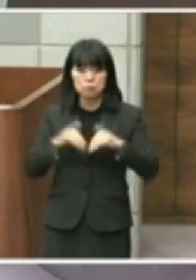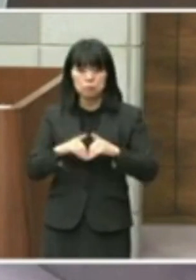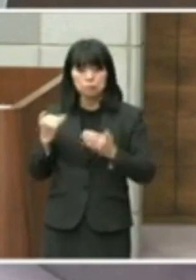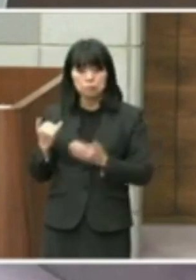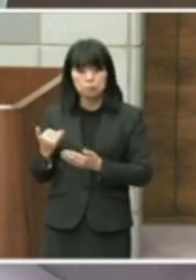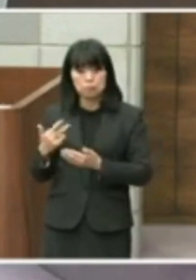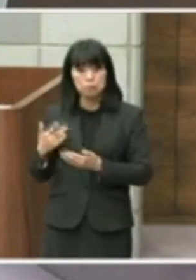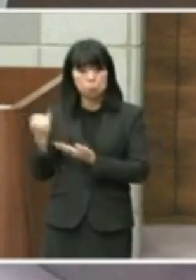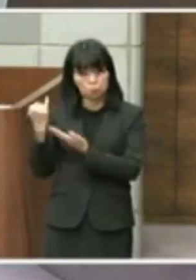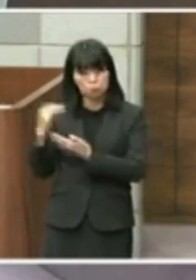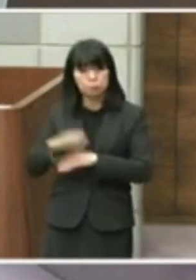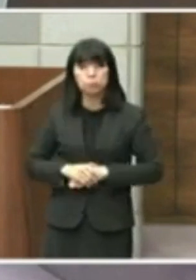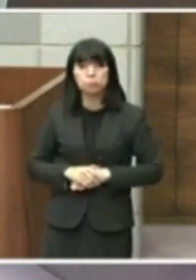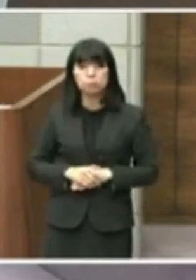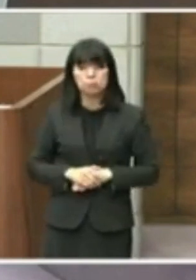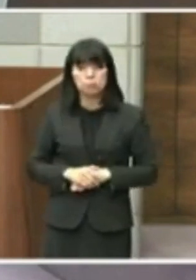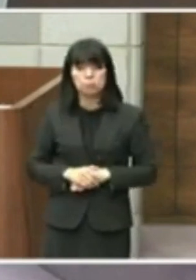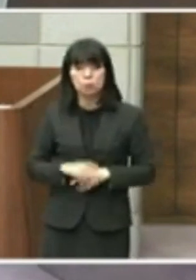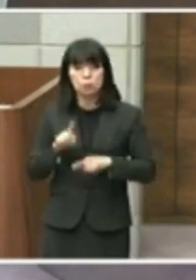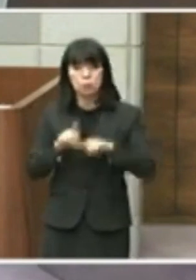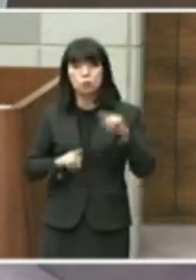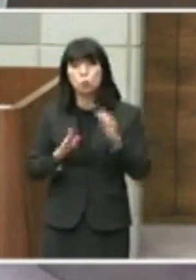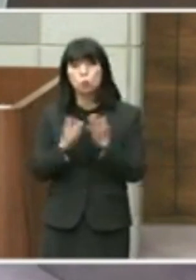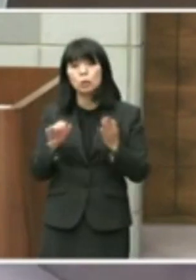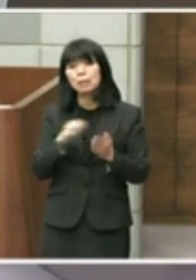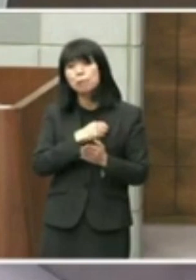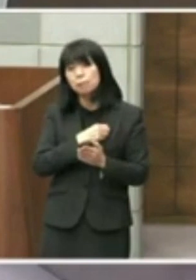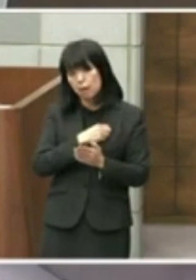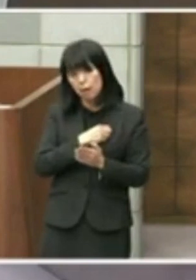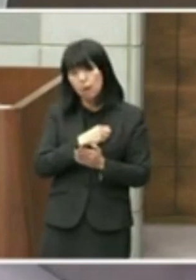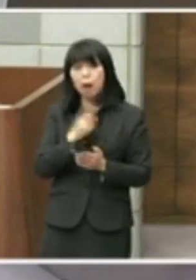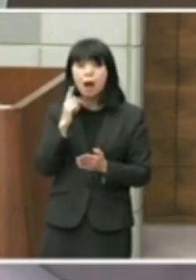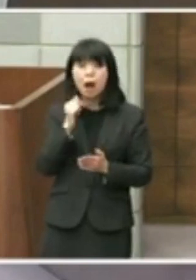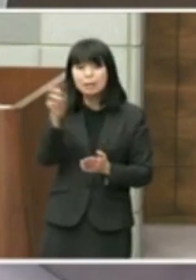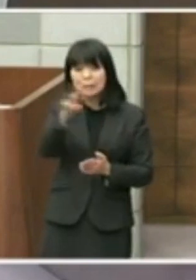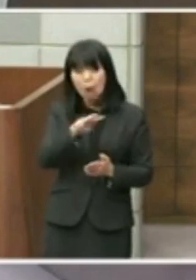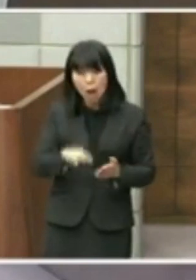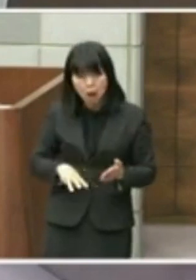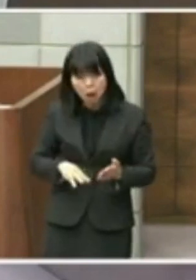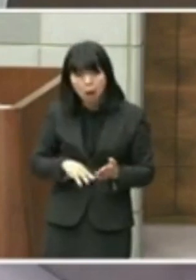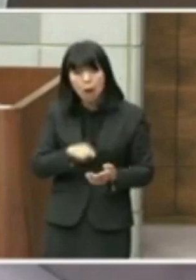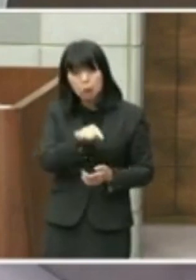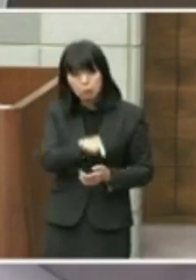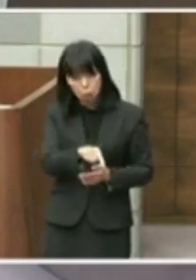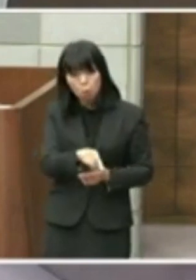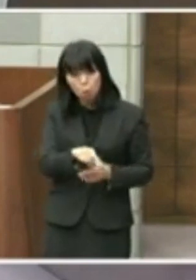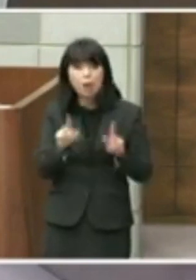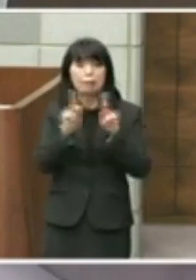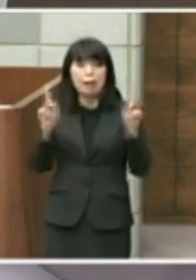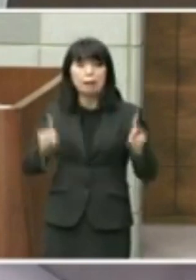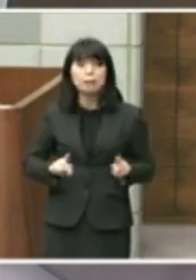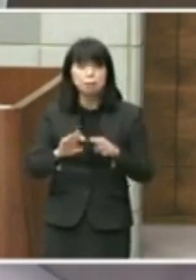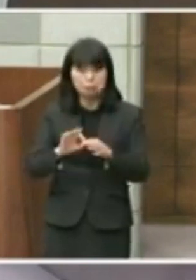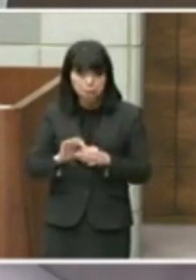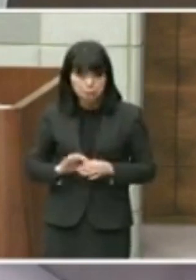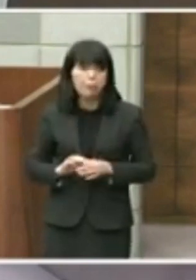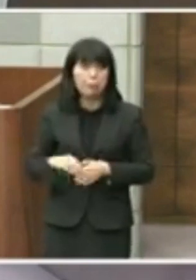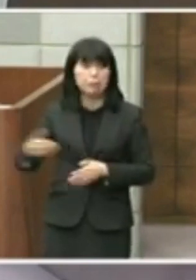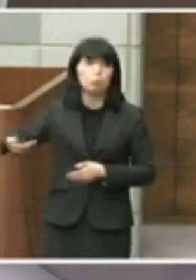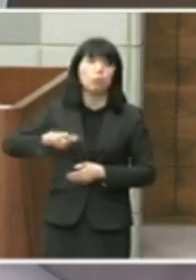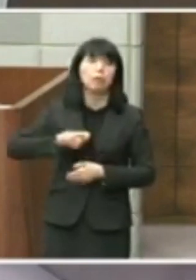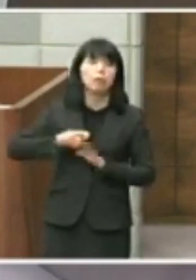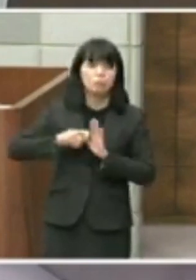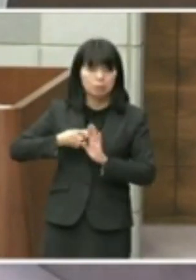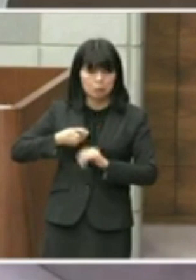丸谷市長。 はい、地元議員からこの明石川の本当にこの課題についてご質問いただいております